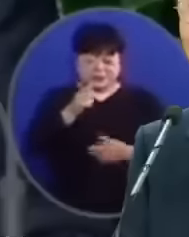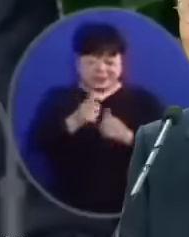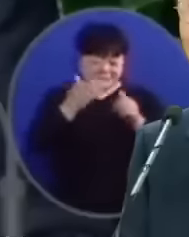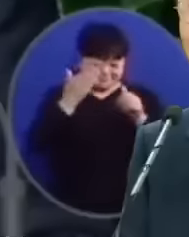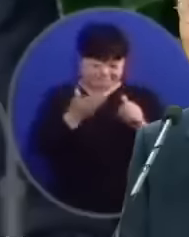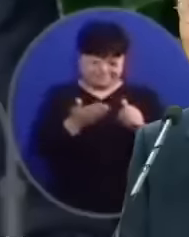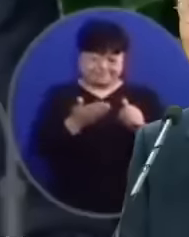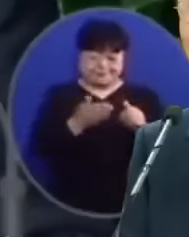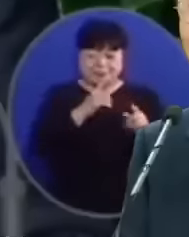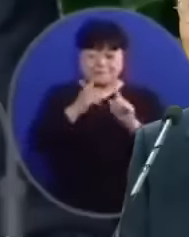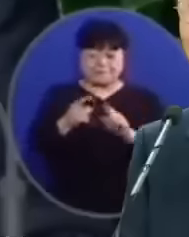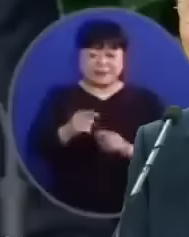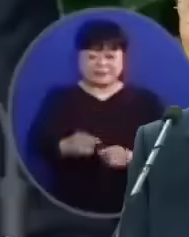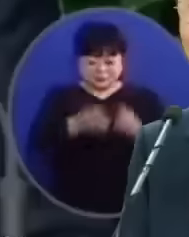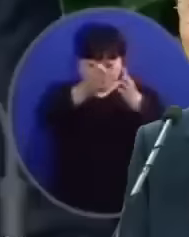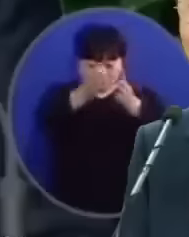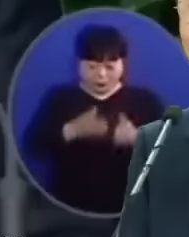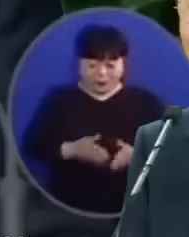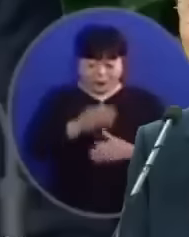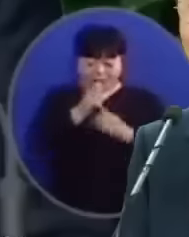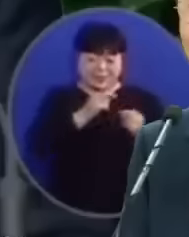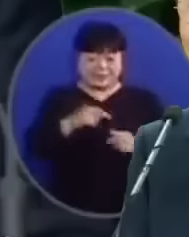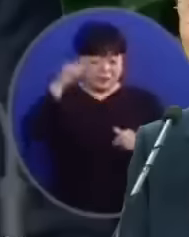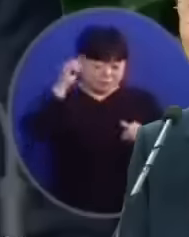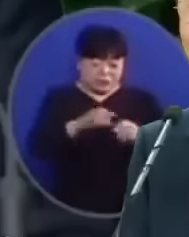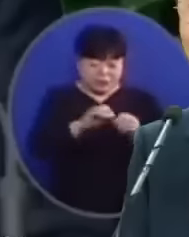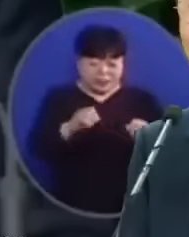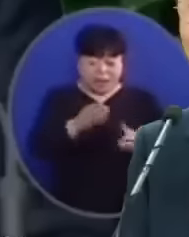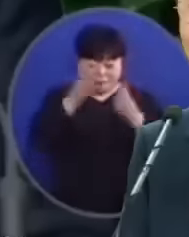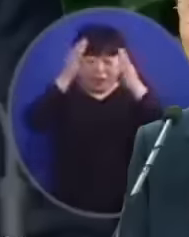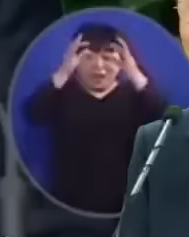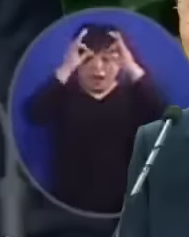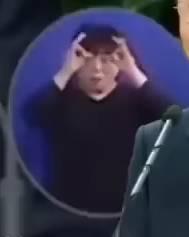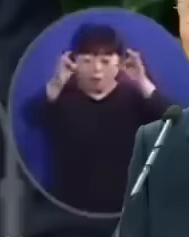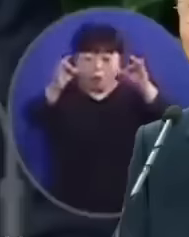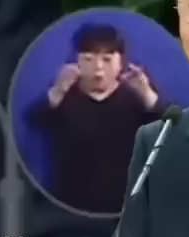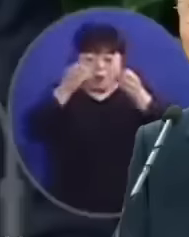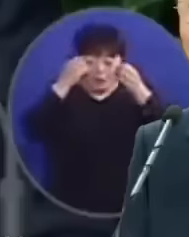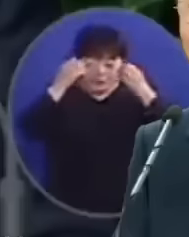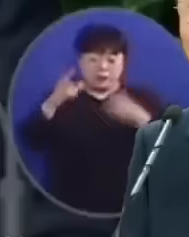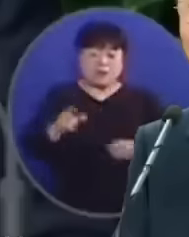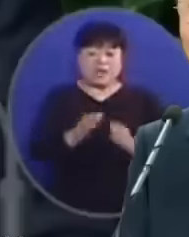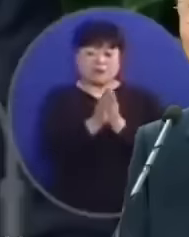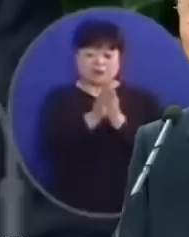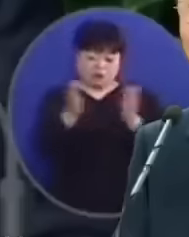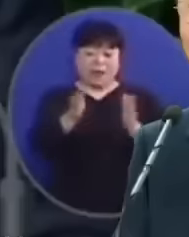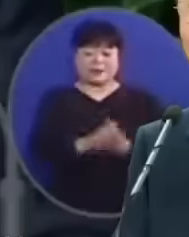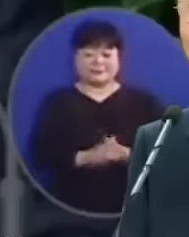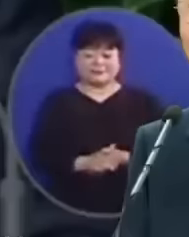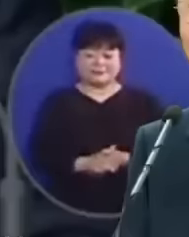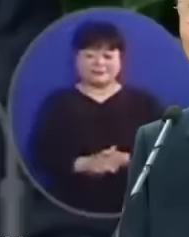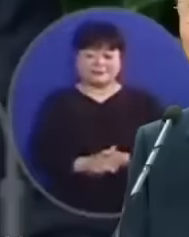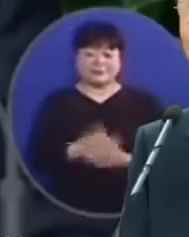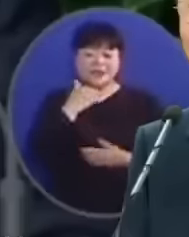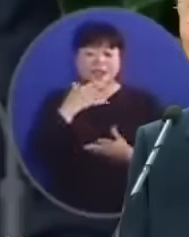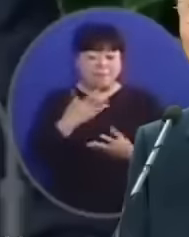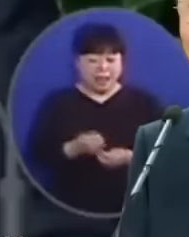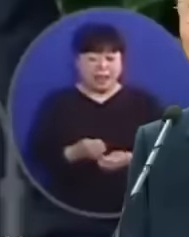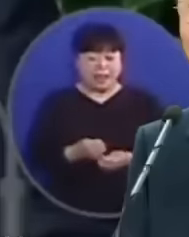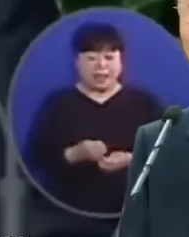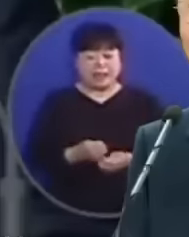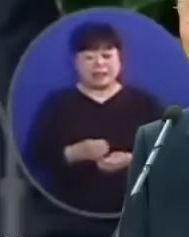하나님의 말씀을 통하여 하나님이 지시하는 땅을 바라봄으로부터 새로운 인생이 출발된 것입니다. 여러분 나이가 많다고